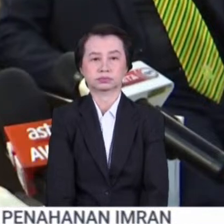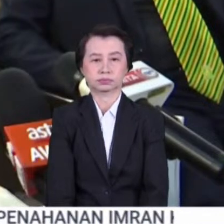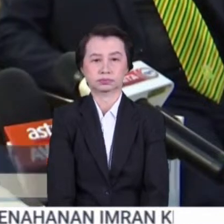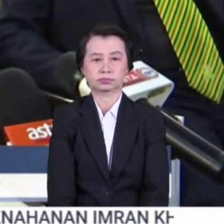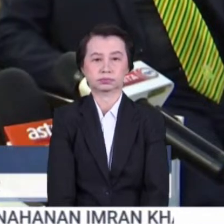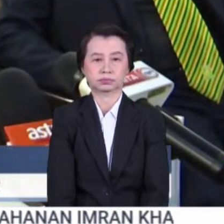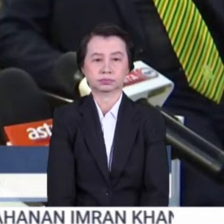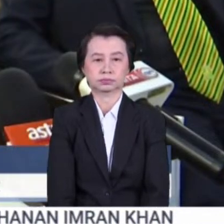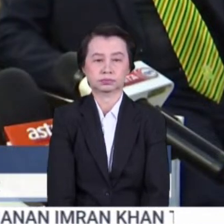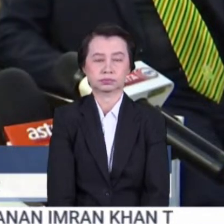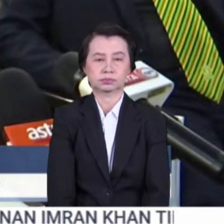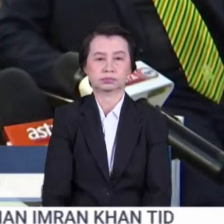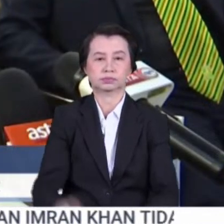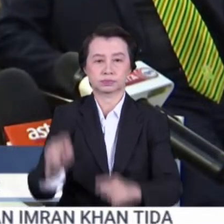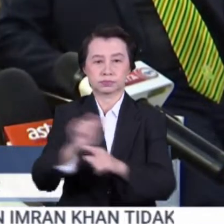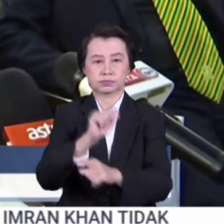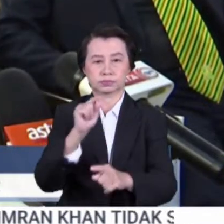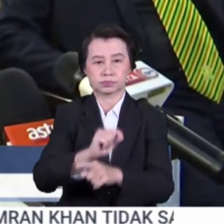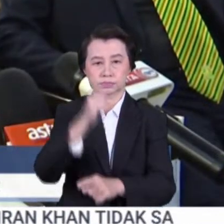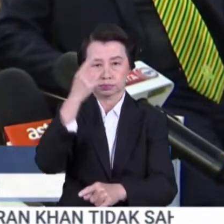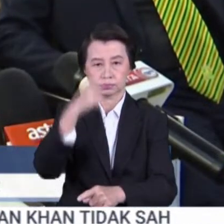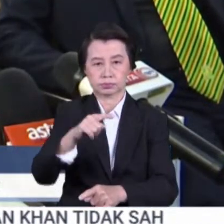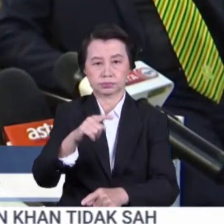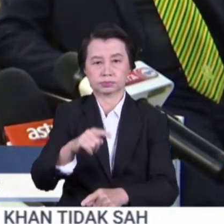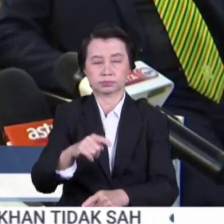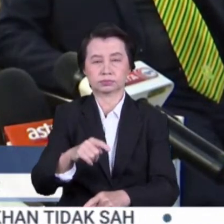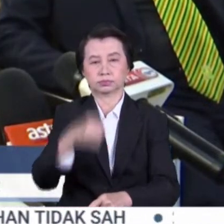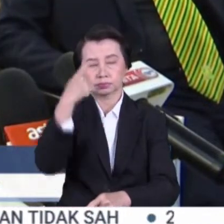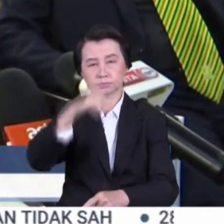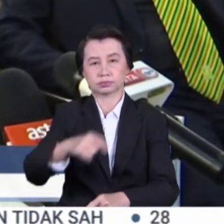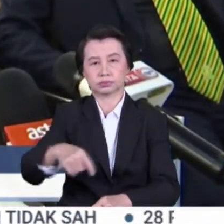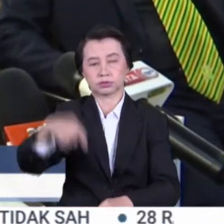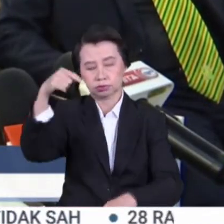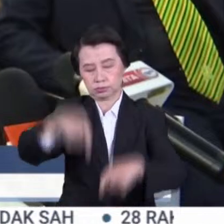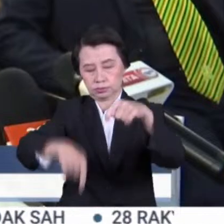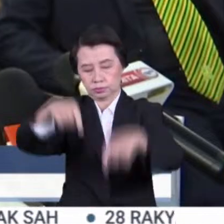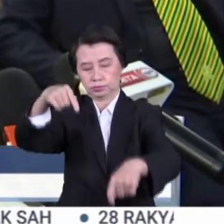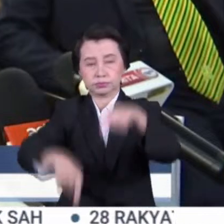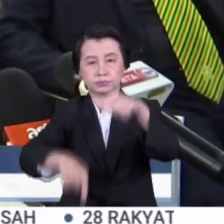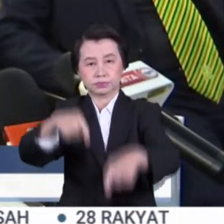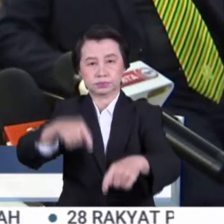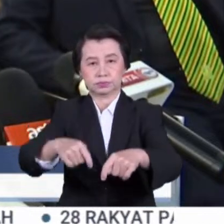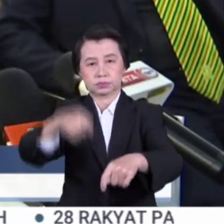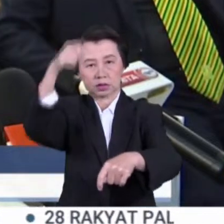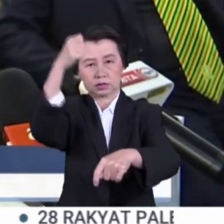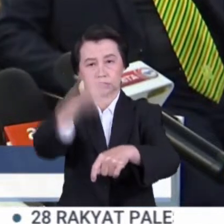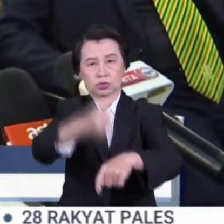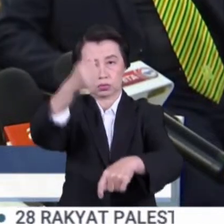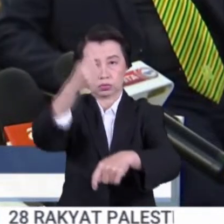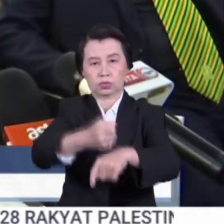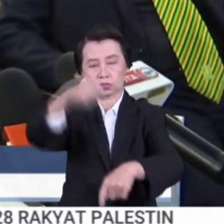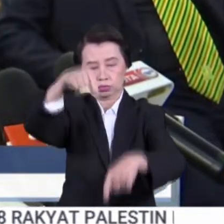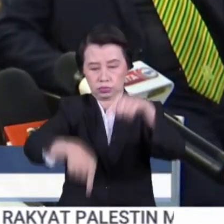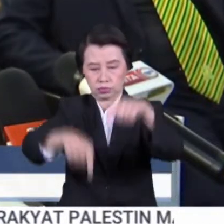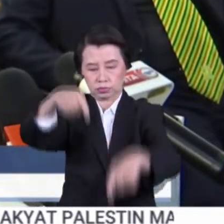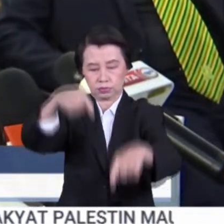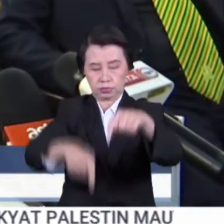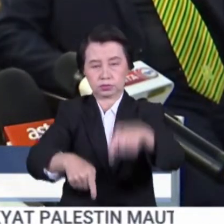Banyak kayu bakau ini digunakan untuk curucuk, untuk piling dan untuk arang dan sebagainya. Tapi penggunaan itu